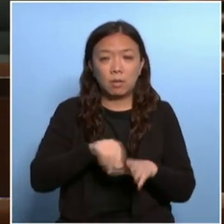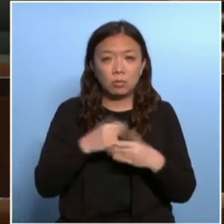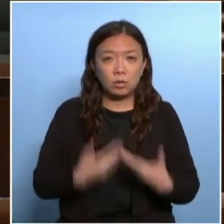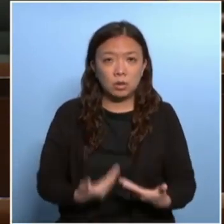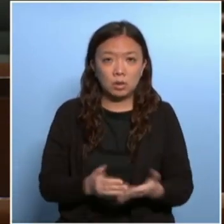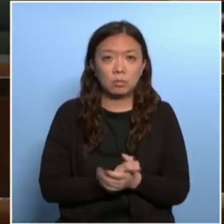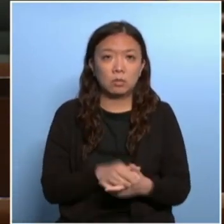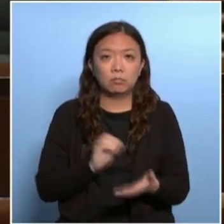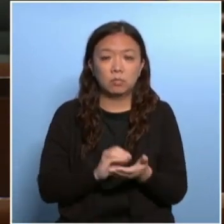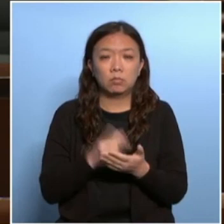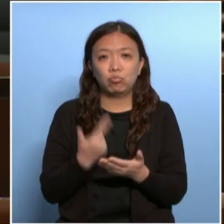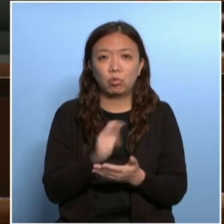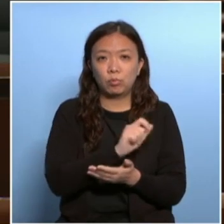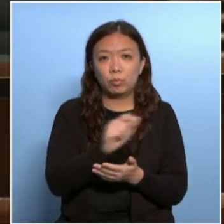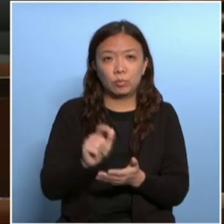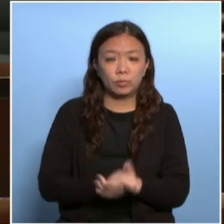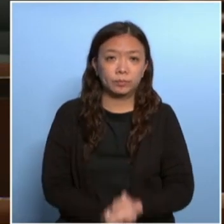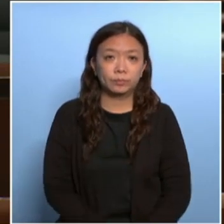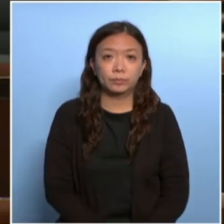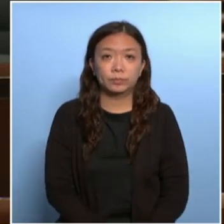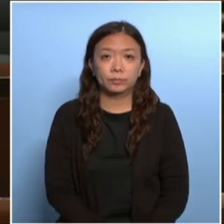多。第二個呢就說